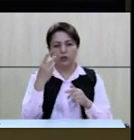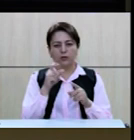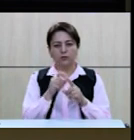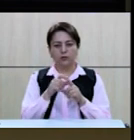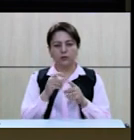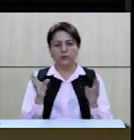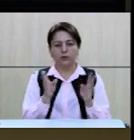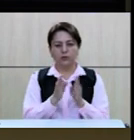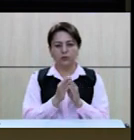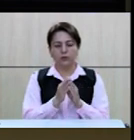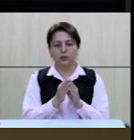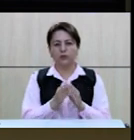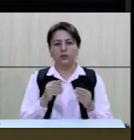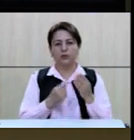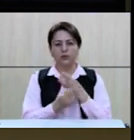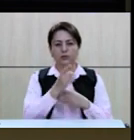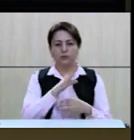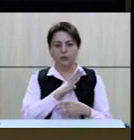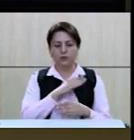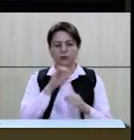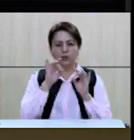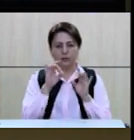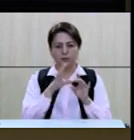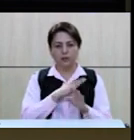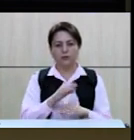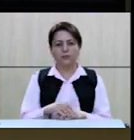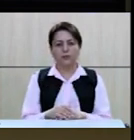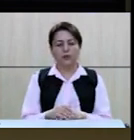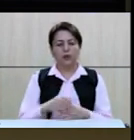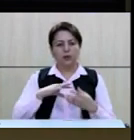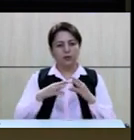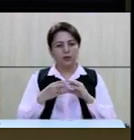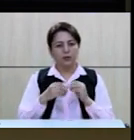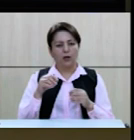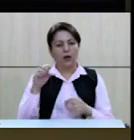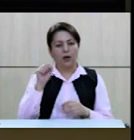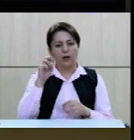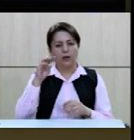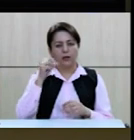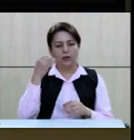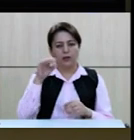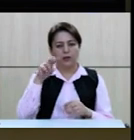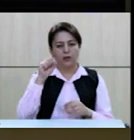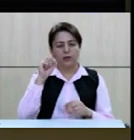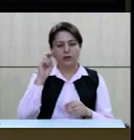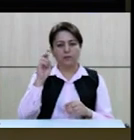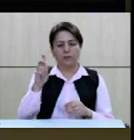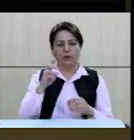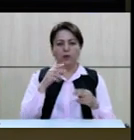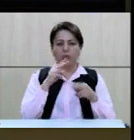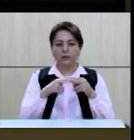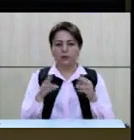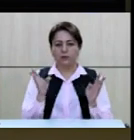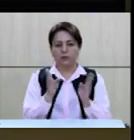bir-biriga qo'shilishidan hosil bo'lishini aytib o'tgan edim. Demak, ataylab qo'shimchalar qo'shish orqali